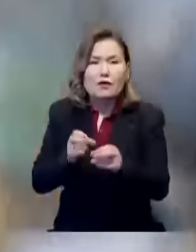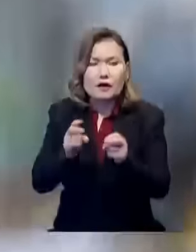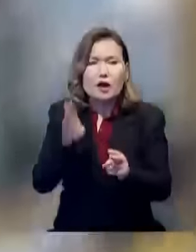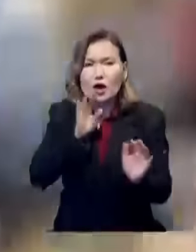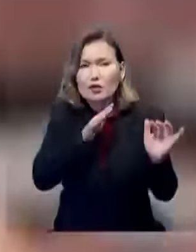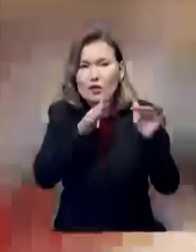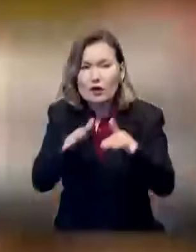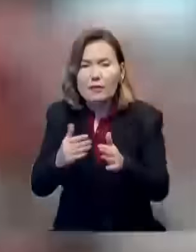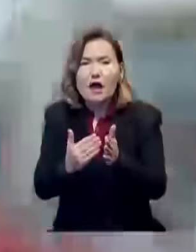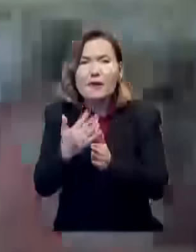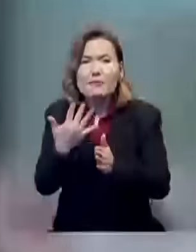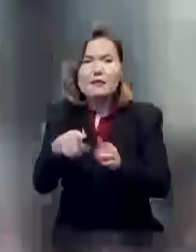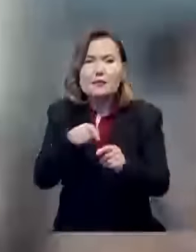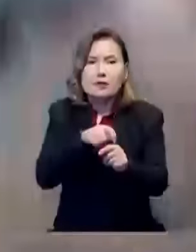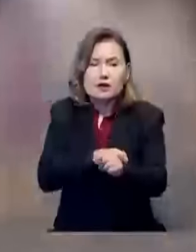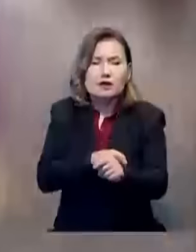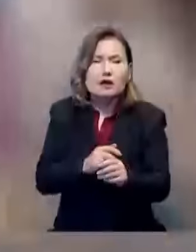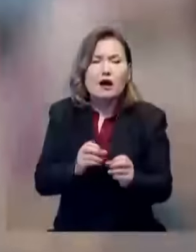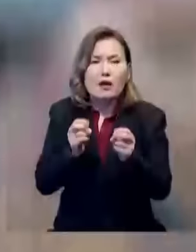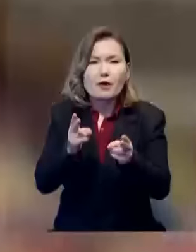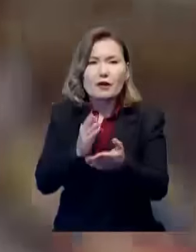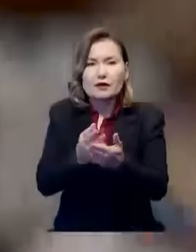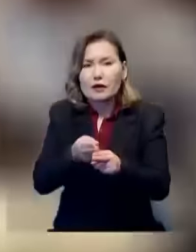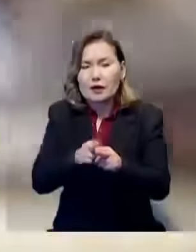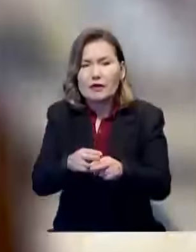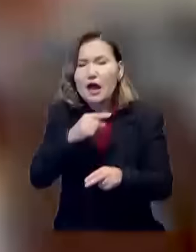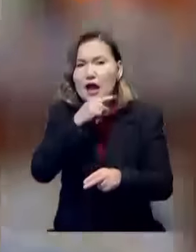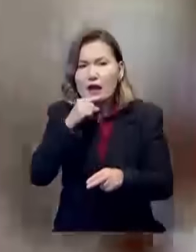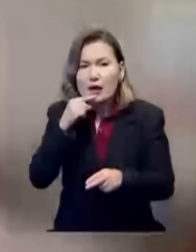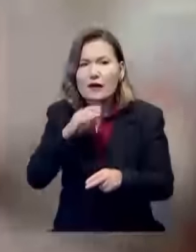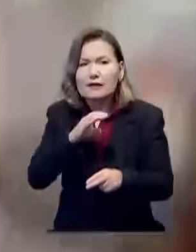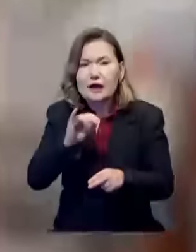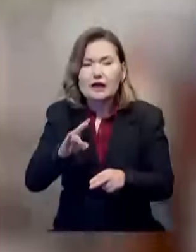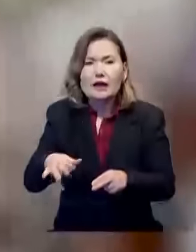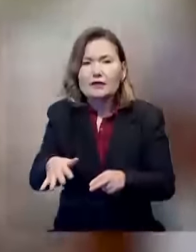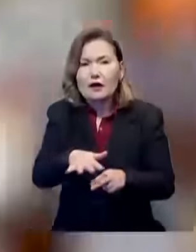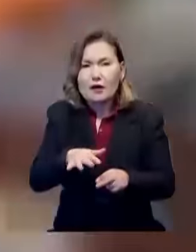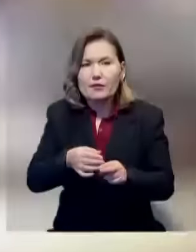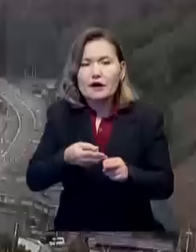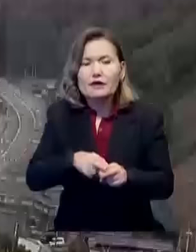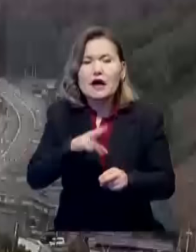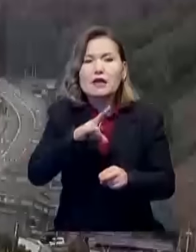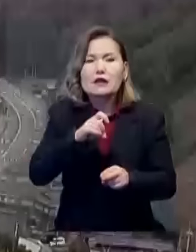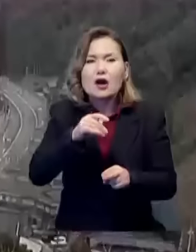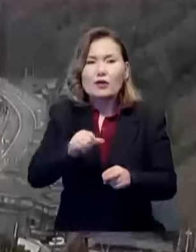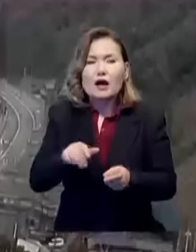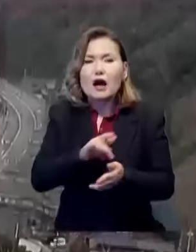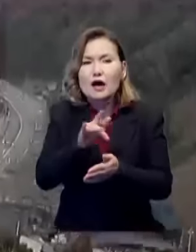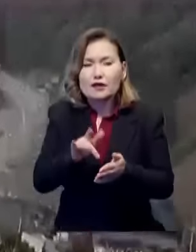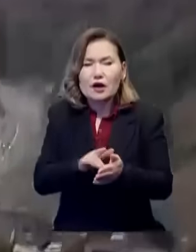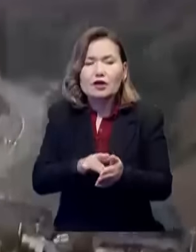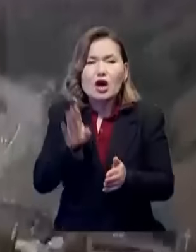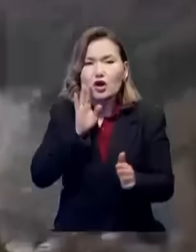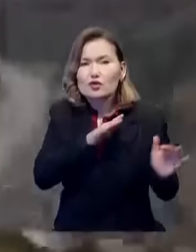толқындардың биіктігі 5 метрге дейін жетуі мүмкін. Осыған байланысты Ресейдің Сахалин аралында, Владивосток және Находка қалаларында да